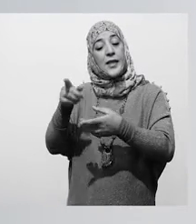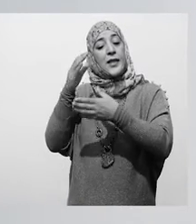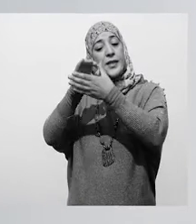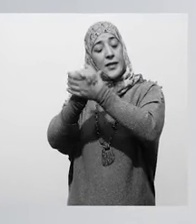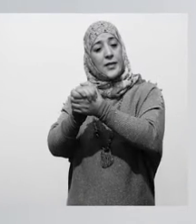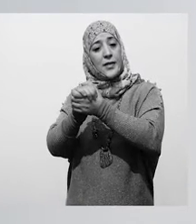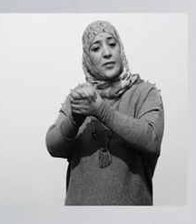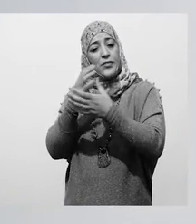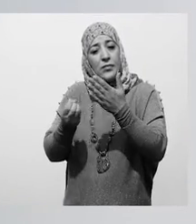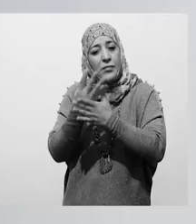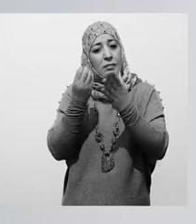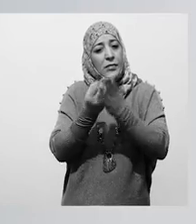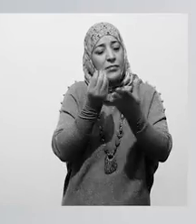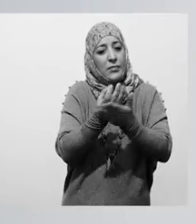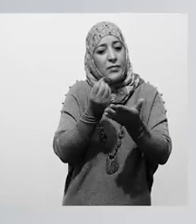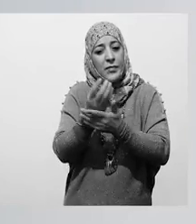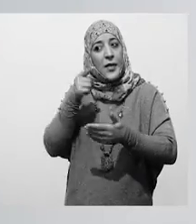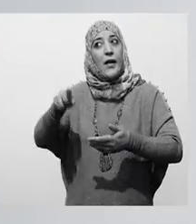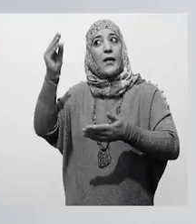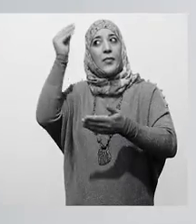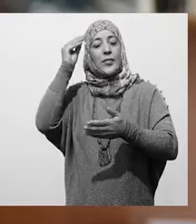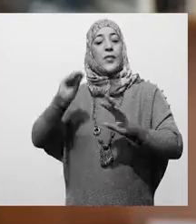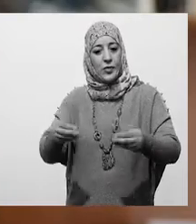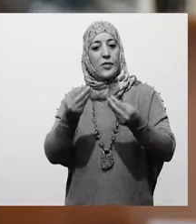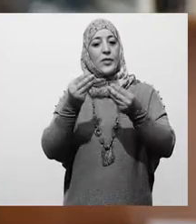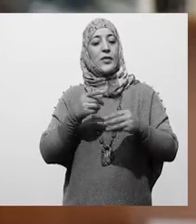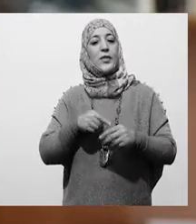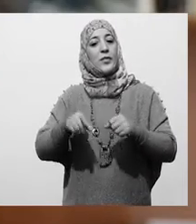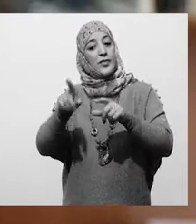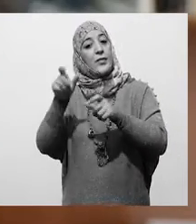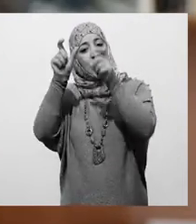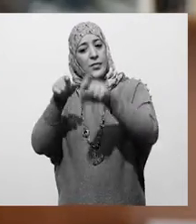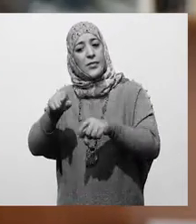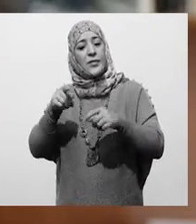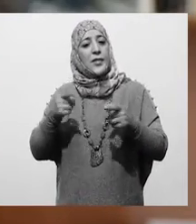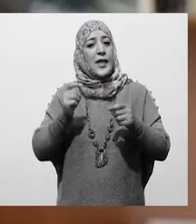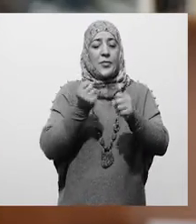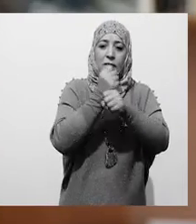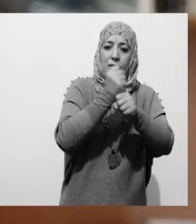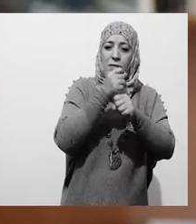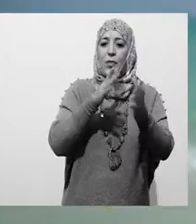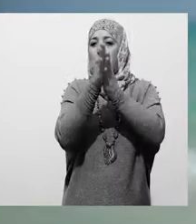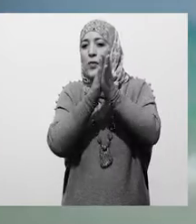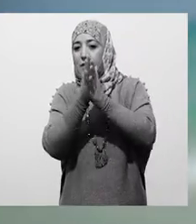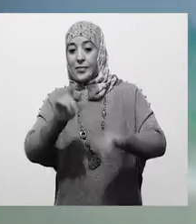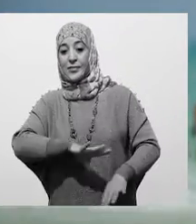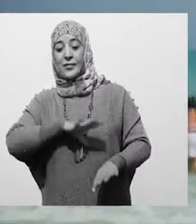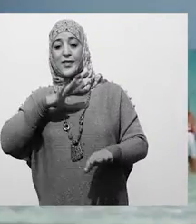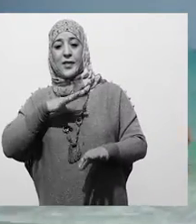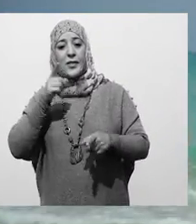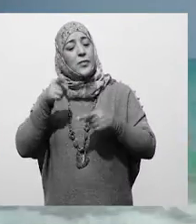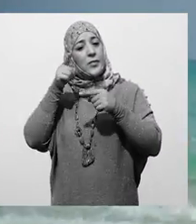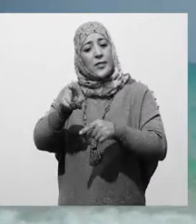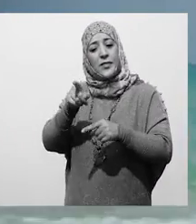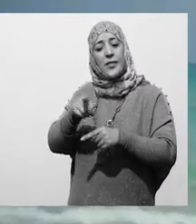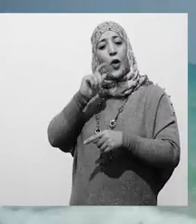À travers ces événements, j'ai commencé. Les enquêteurs ont fait un excellent travail. Ils étaient très motivés. étaient fiers de dire